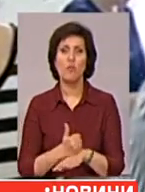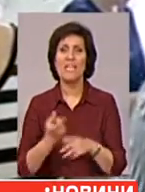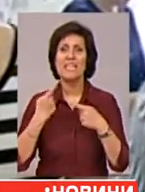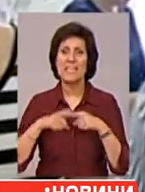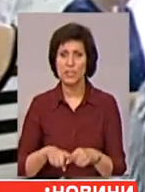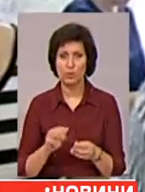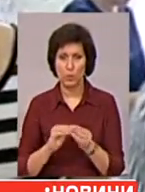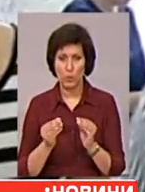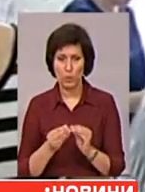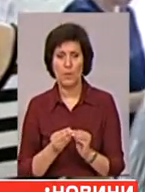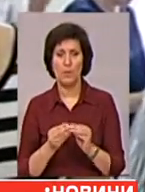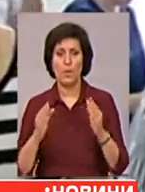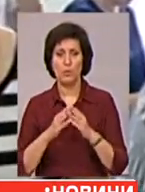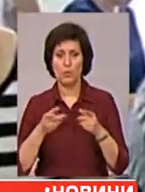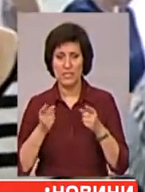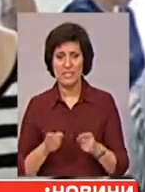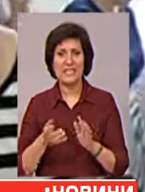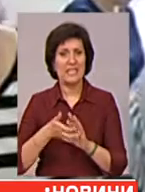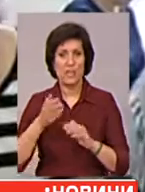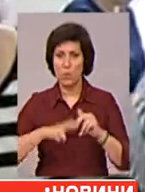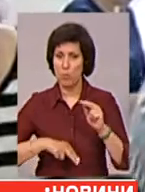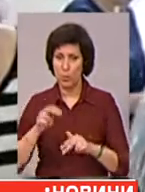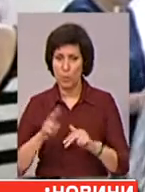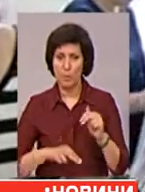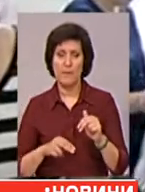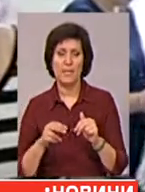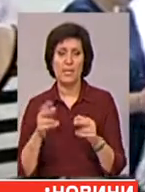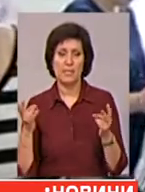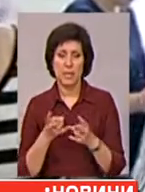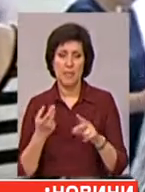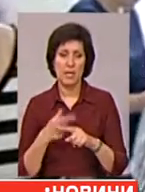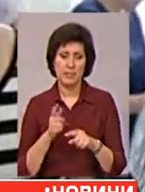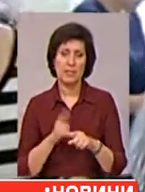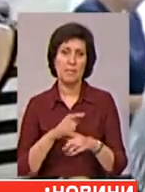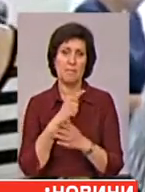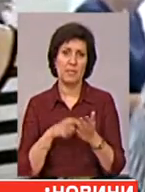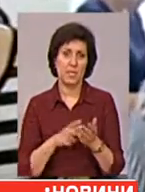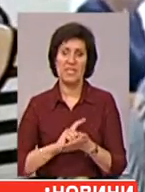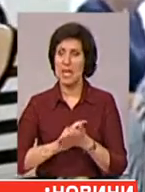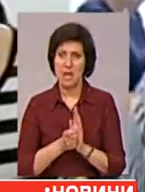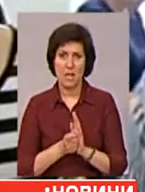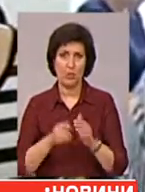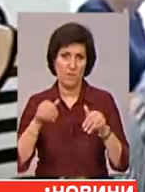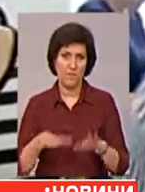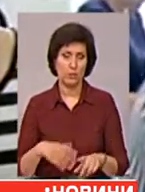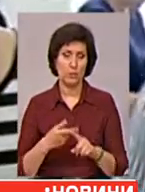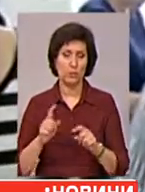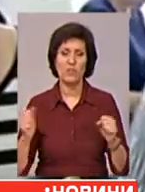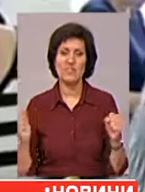технічну проблему, тому що будинки дійсно недобудовані в електричній частині, і треба це питання негайно вирішити, тому